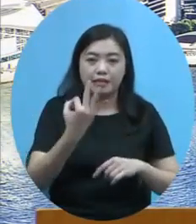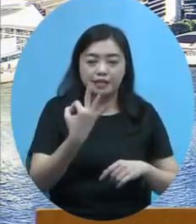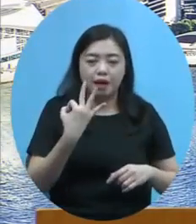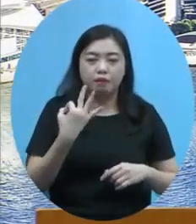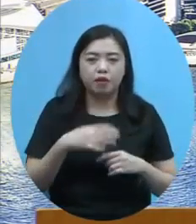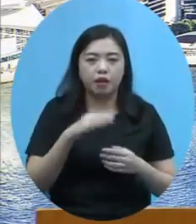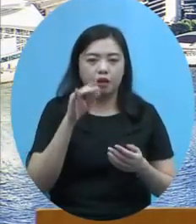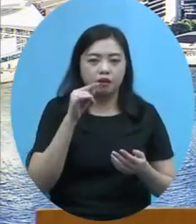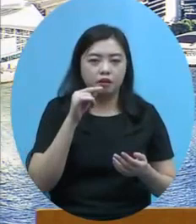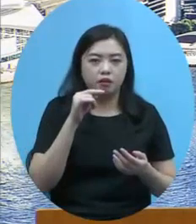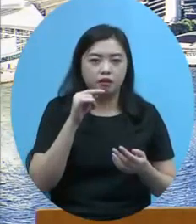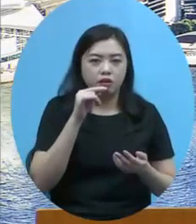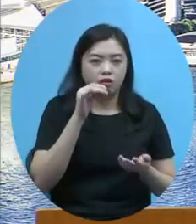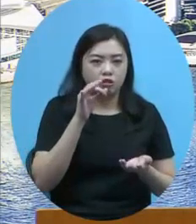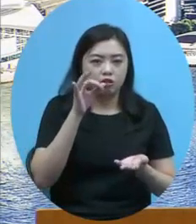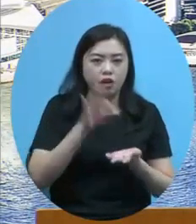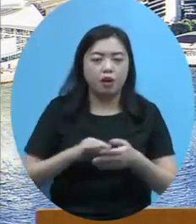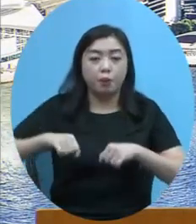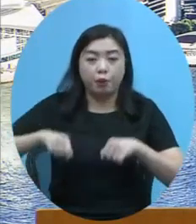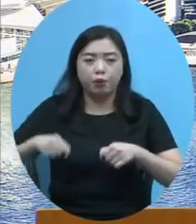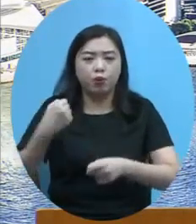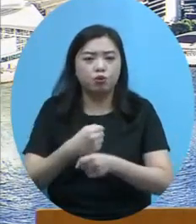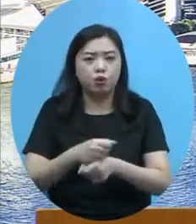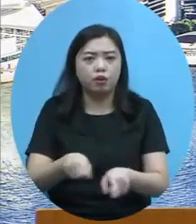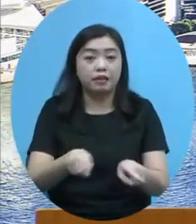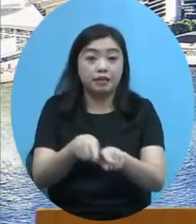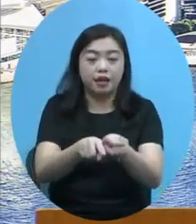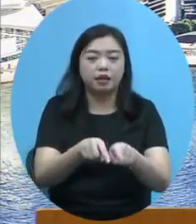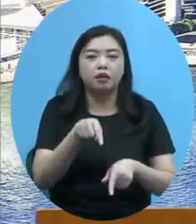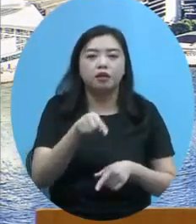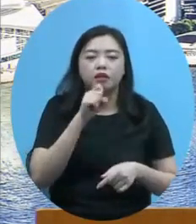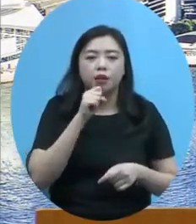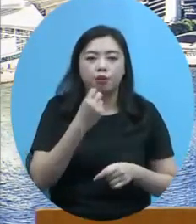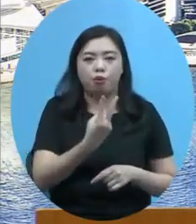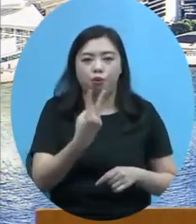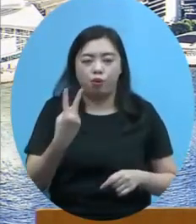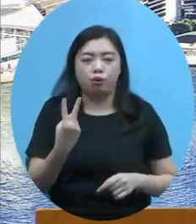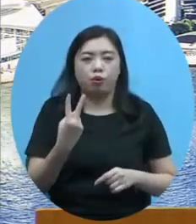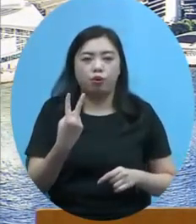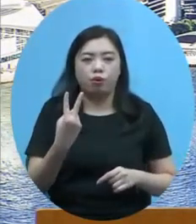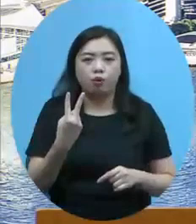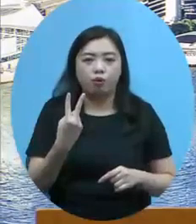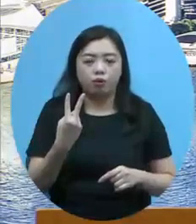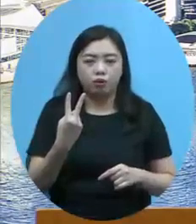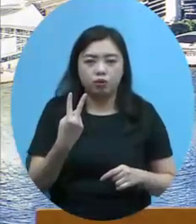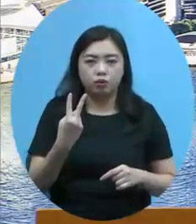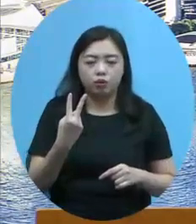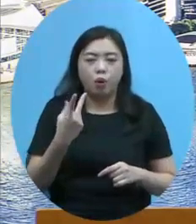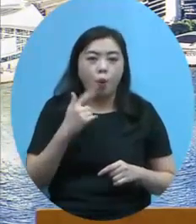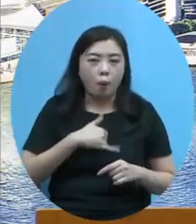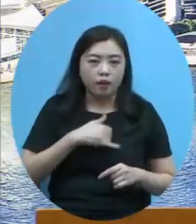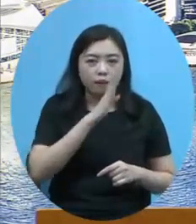係喺同一個地盤工作嘅，咁當中有2宗。佢哋都係即係懷